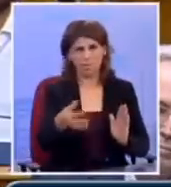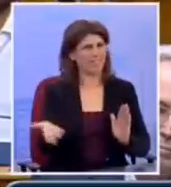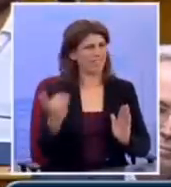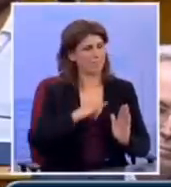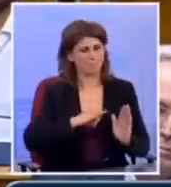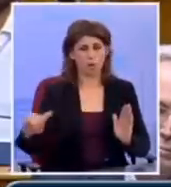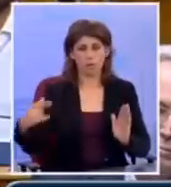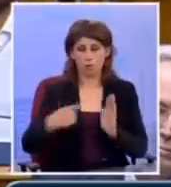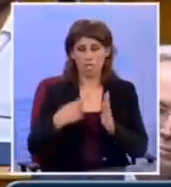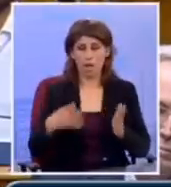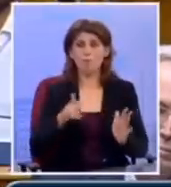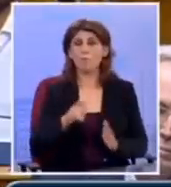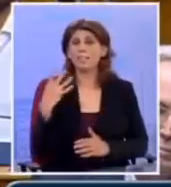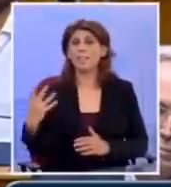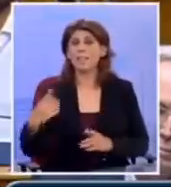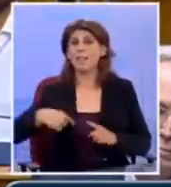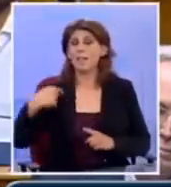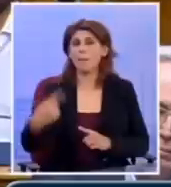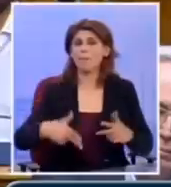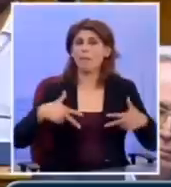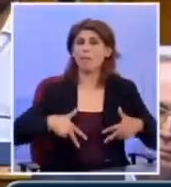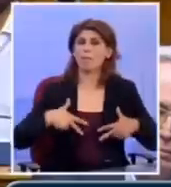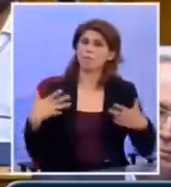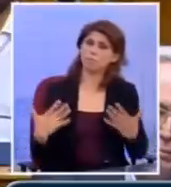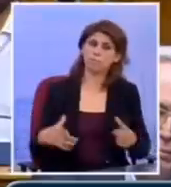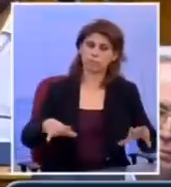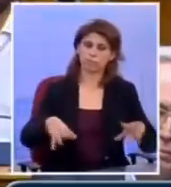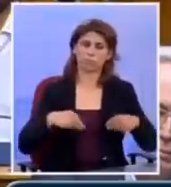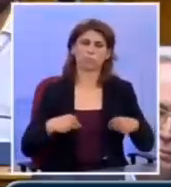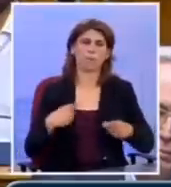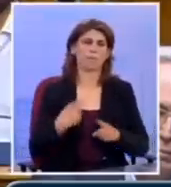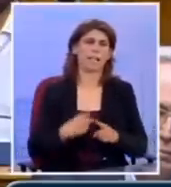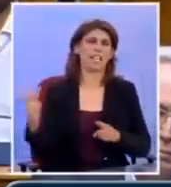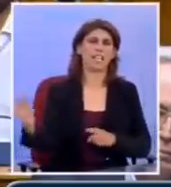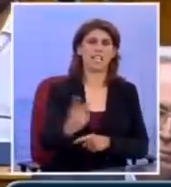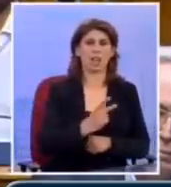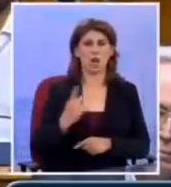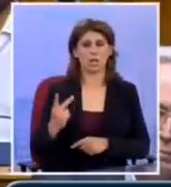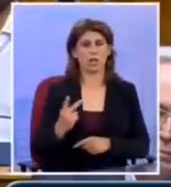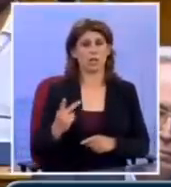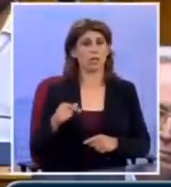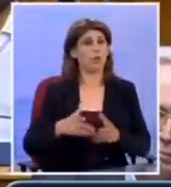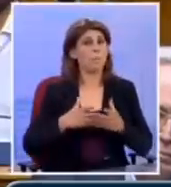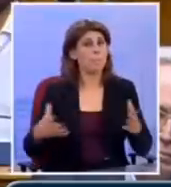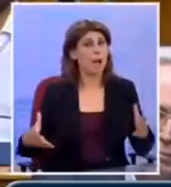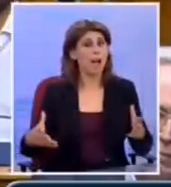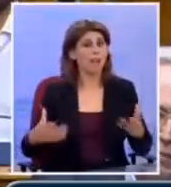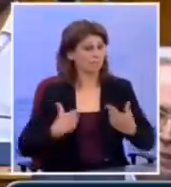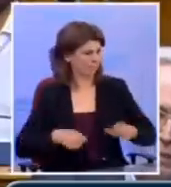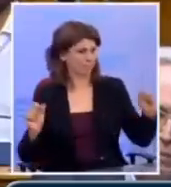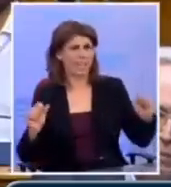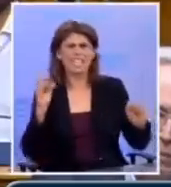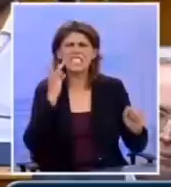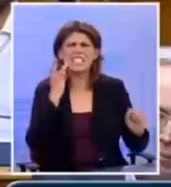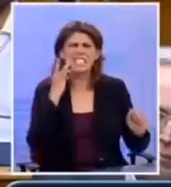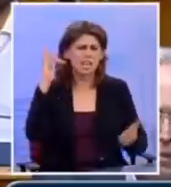ποτέ άλλοτε στη μεταπολίτευση κυβέρνηση που να έχει τόσο μεγάλη αποδοχή από την ελληνική κοινωνία. Και τόσο μεγάλη αντίθεση από ένα σκληρό